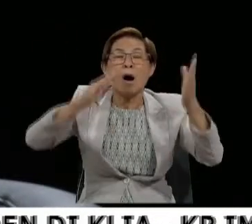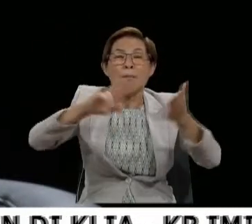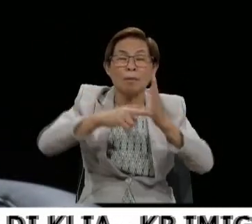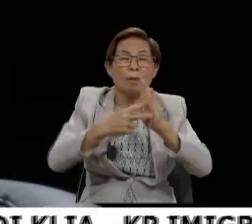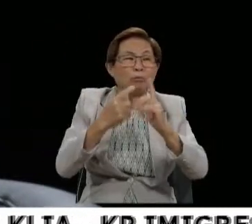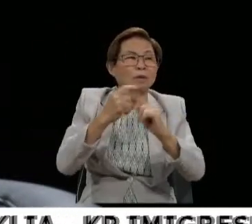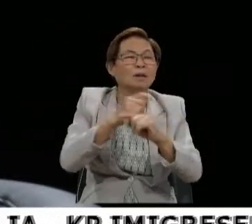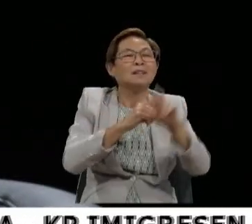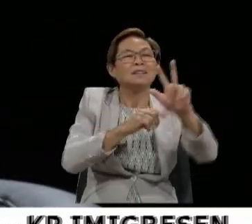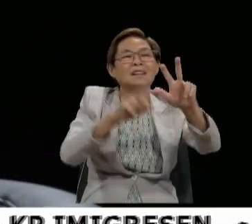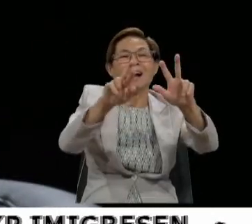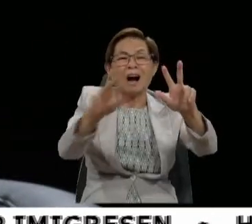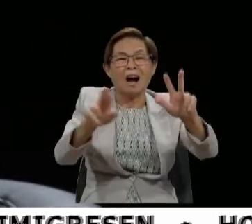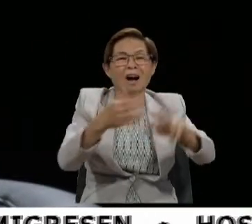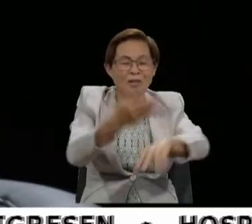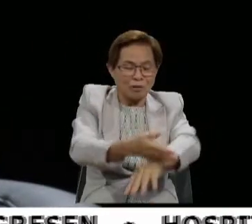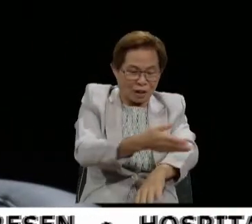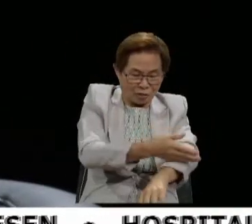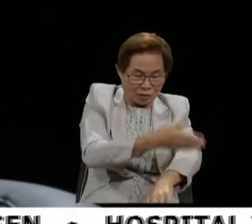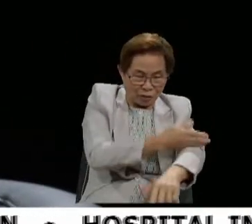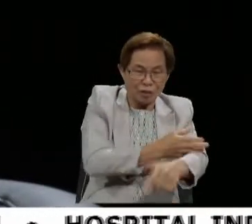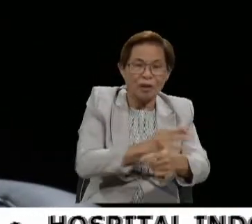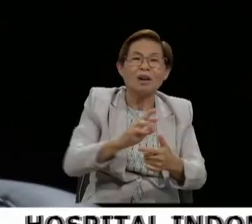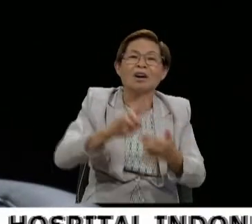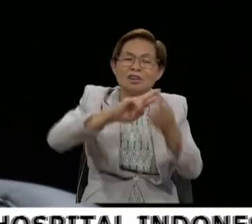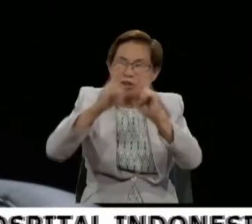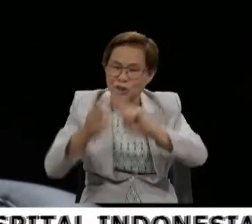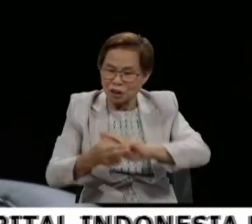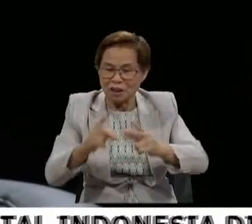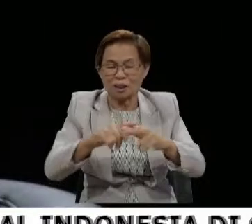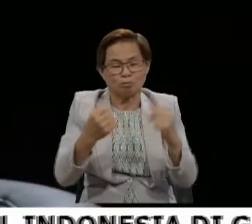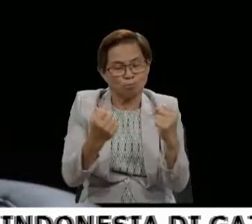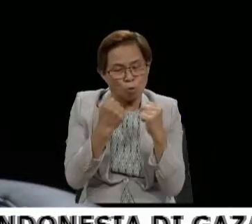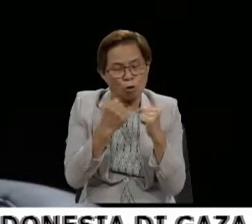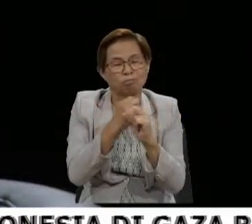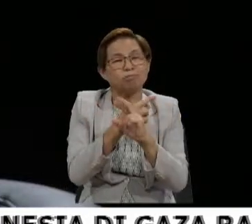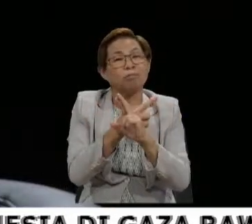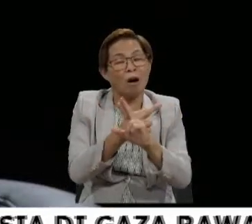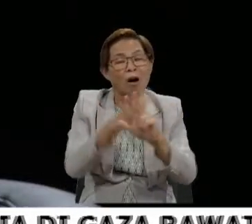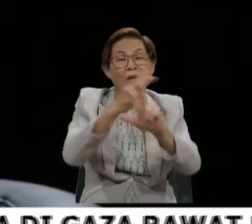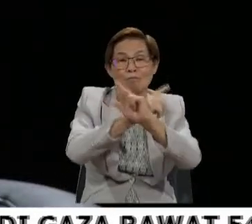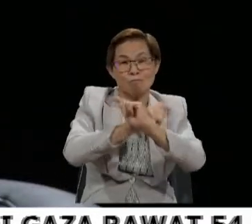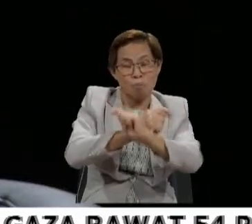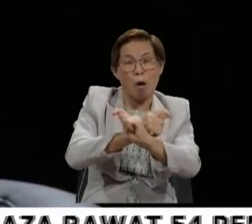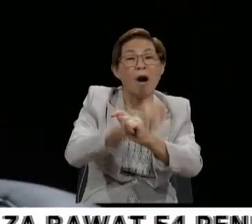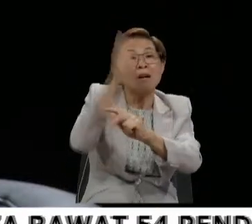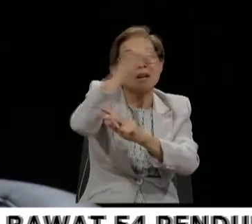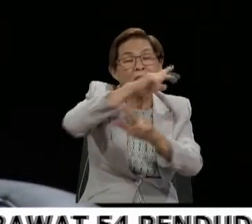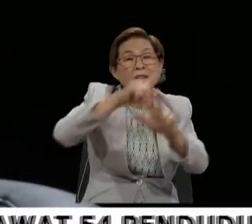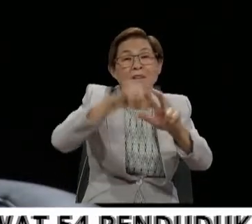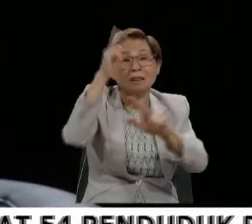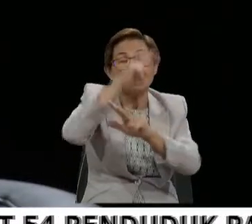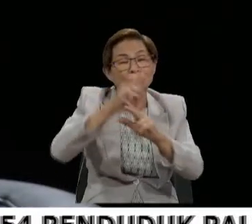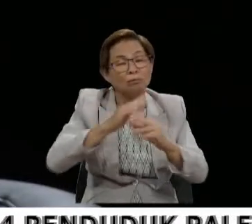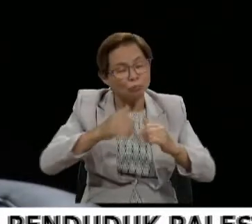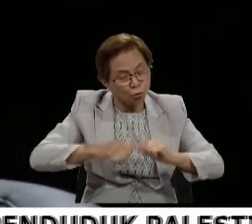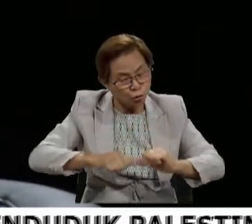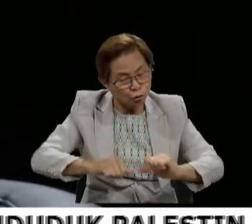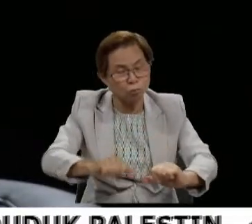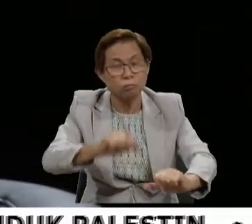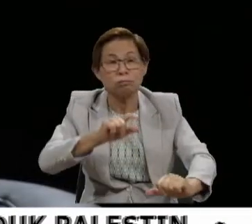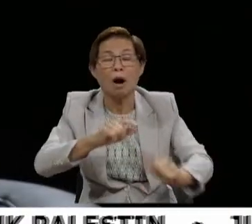inggerisnya R lah ya recovery reform dan juga resilience Kerajaan akan terus memastikan ya bajet kita